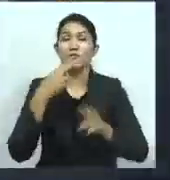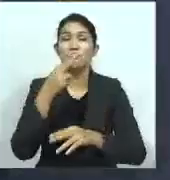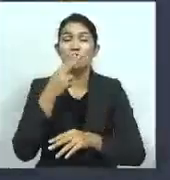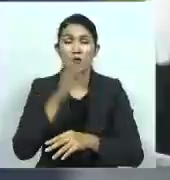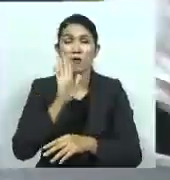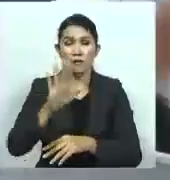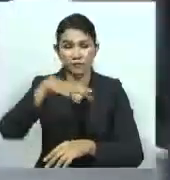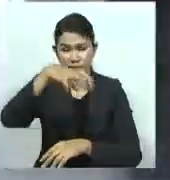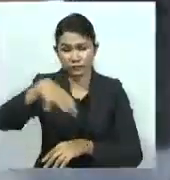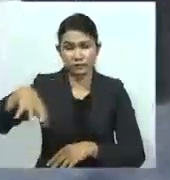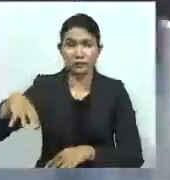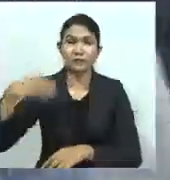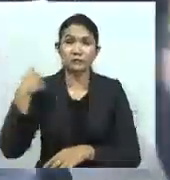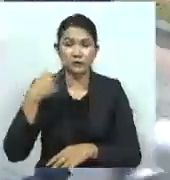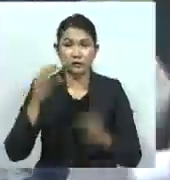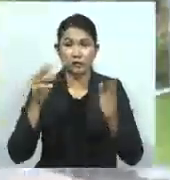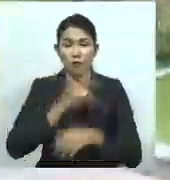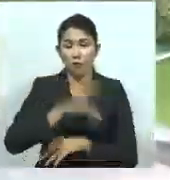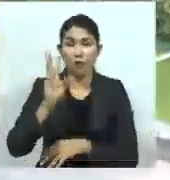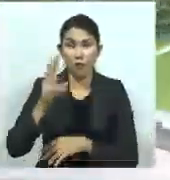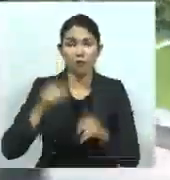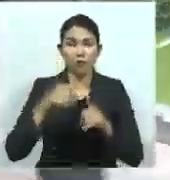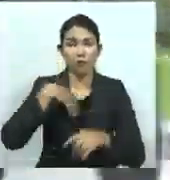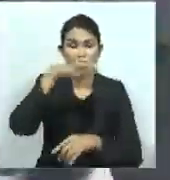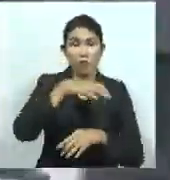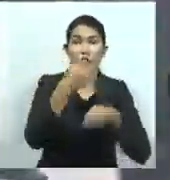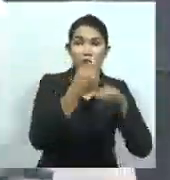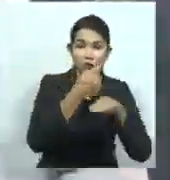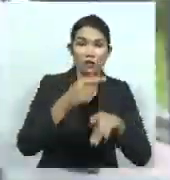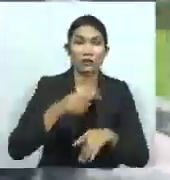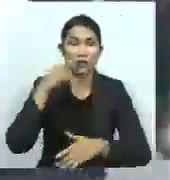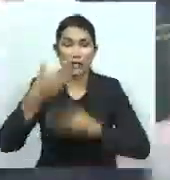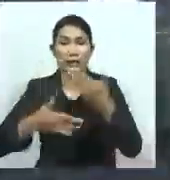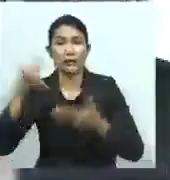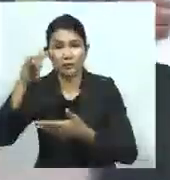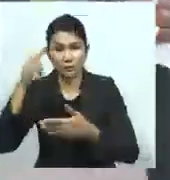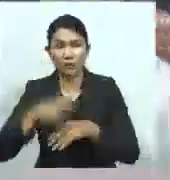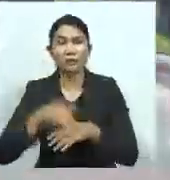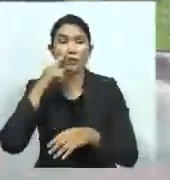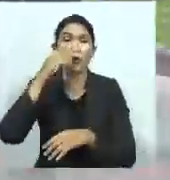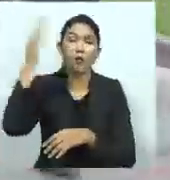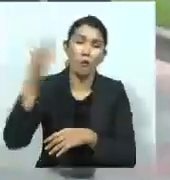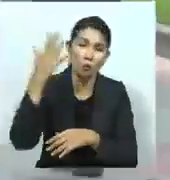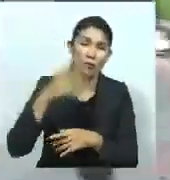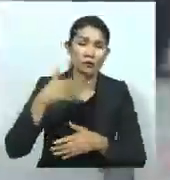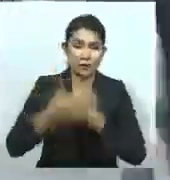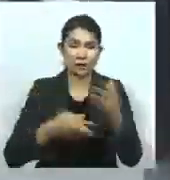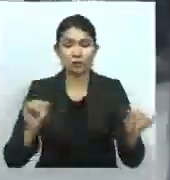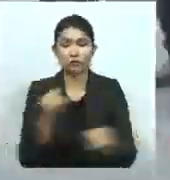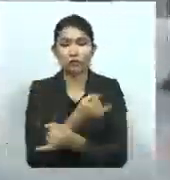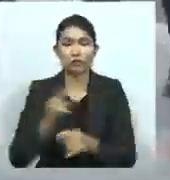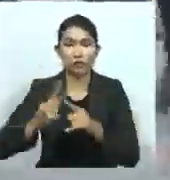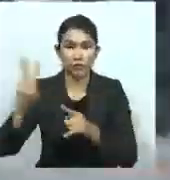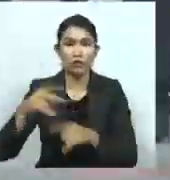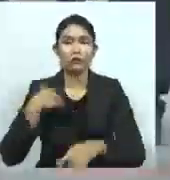6แห่งที่สถานีขนส่งผู้โดยสารกรุงเทพท่าอากาศยานดอนเมืองตลาดน้ำตลิ่งชันถนนสีลมตลาดนัดจตุจักร2